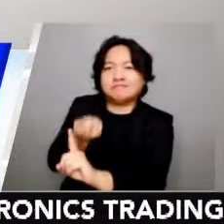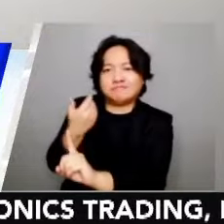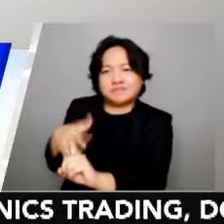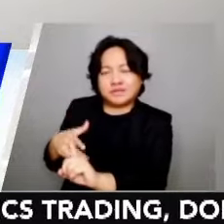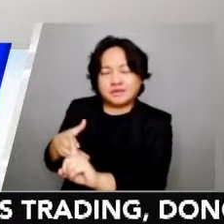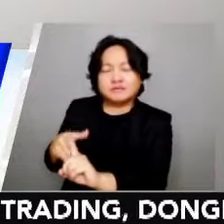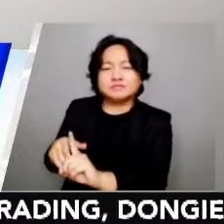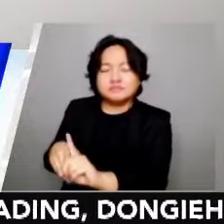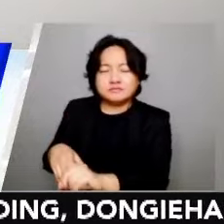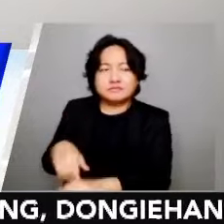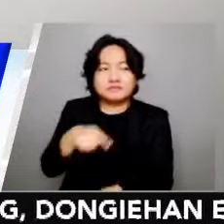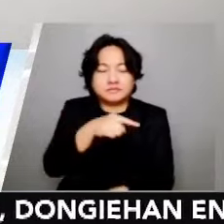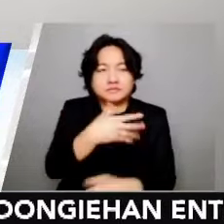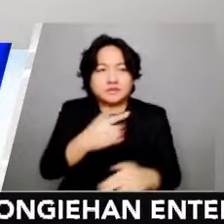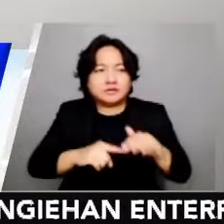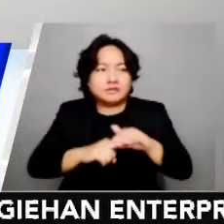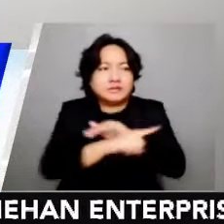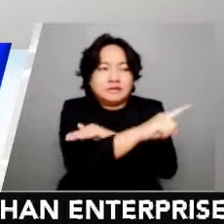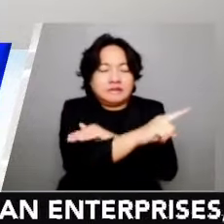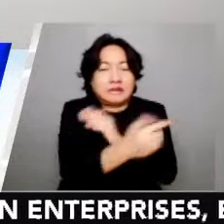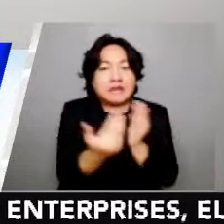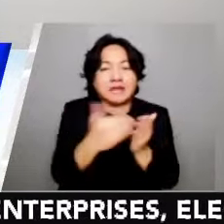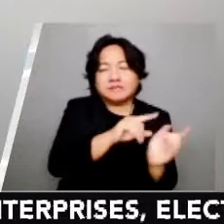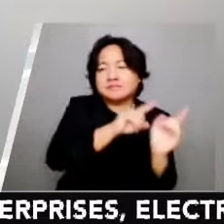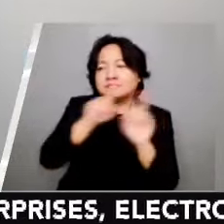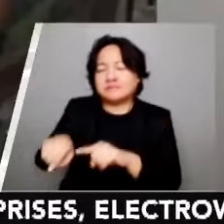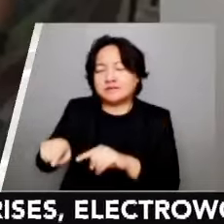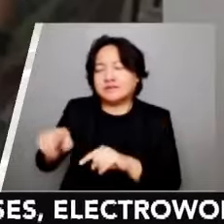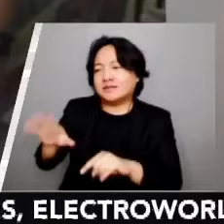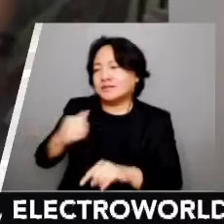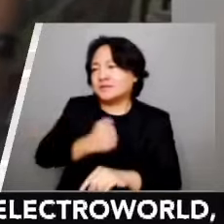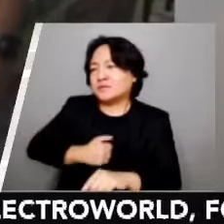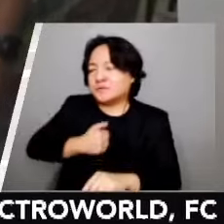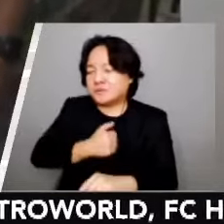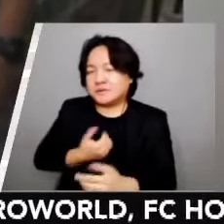kalaunan. Sinampahan sila ng reklamong murder.